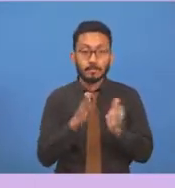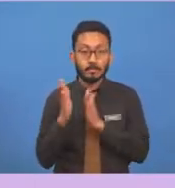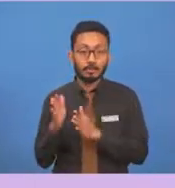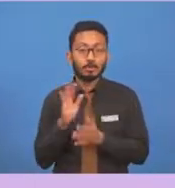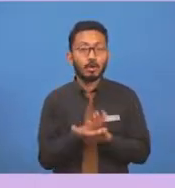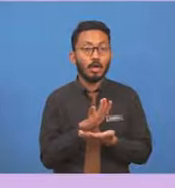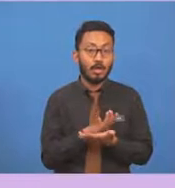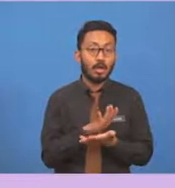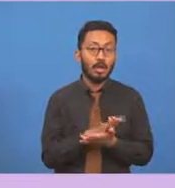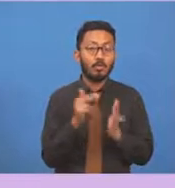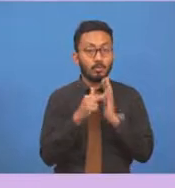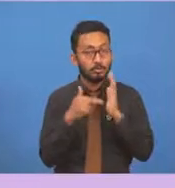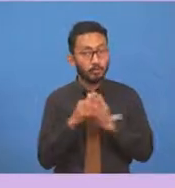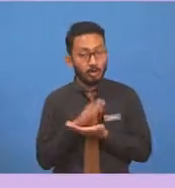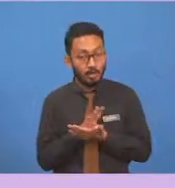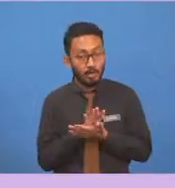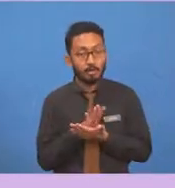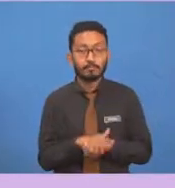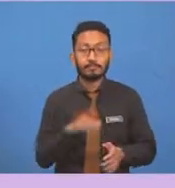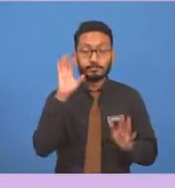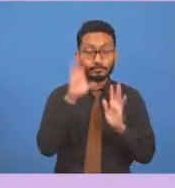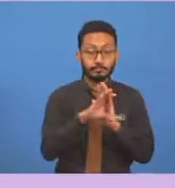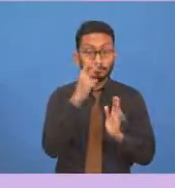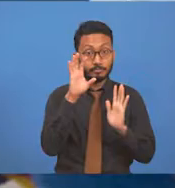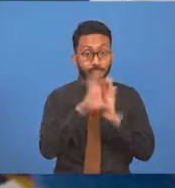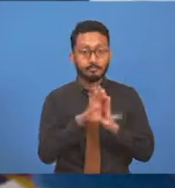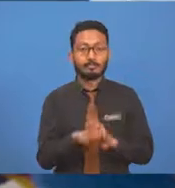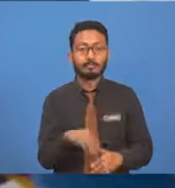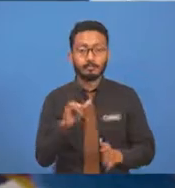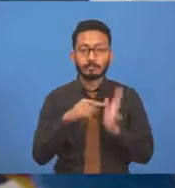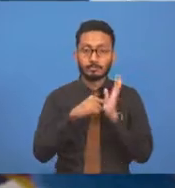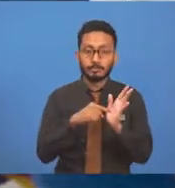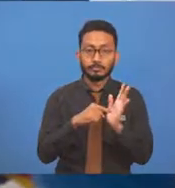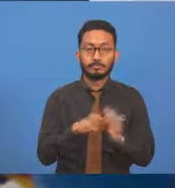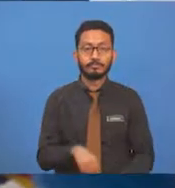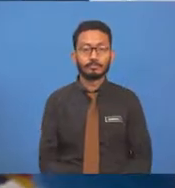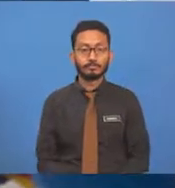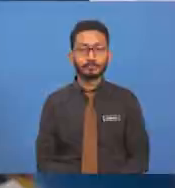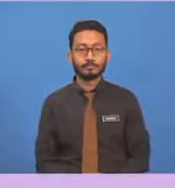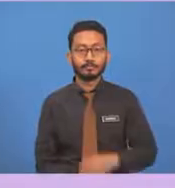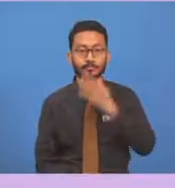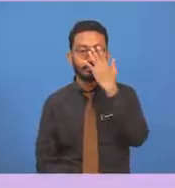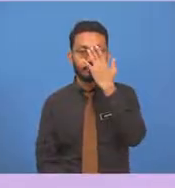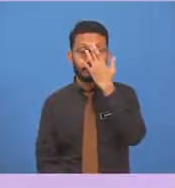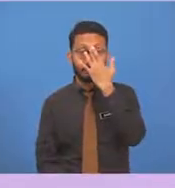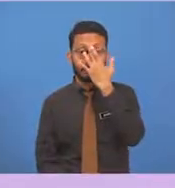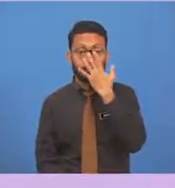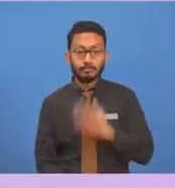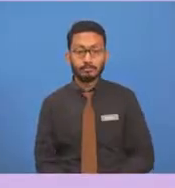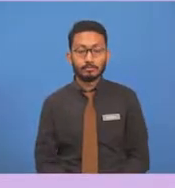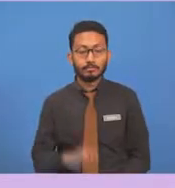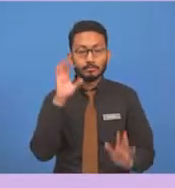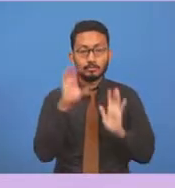Murid-murid, sila perhatikan beberapa gambar situasi yang dipaparkan dalam skrin. Gambar